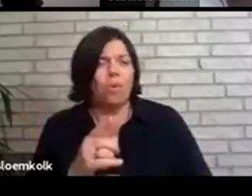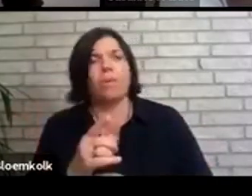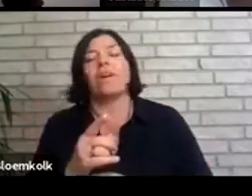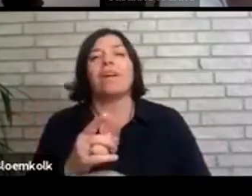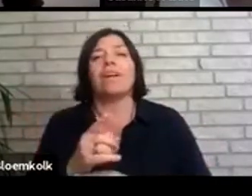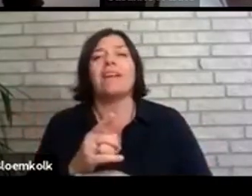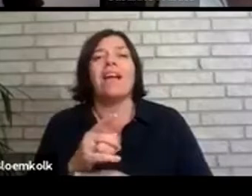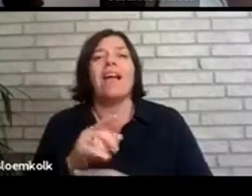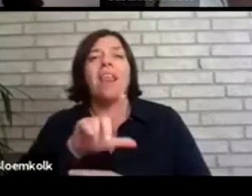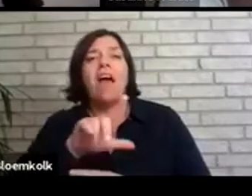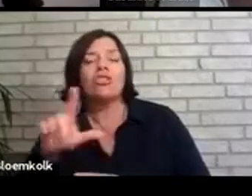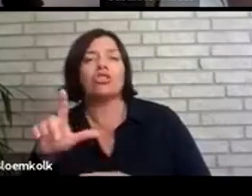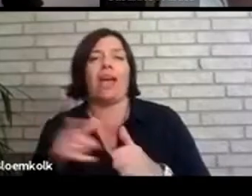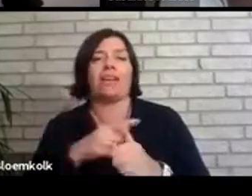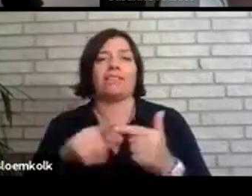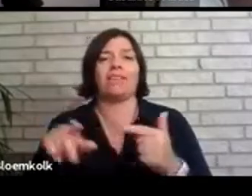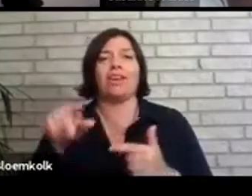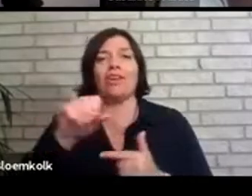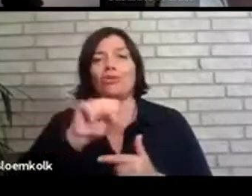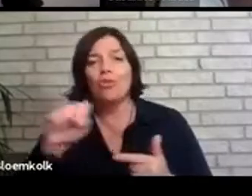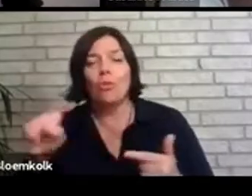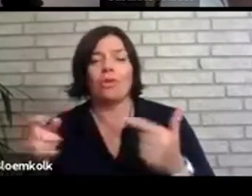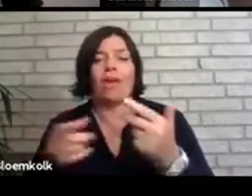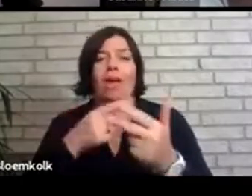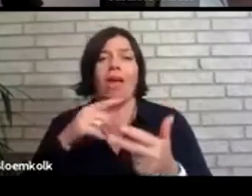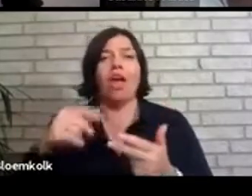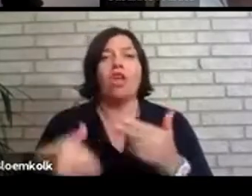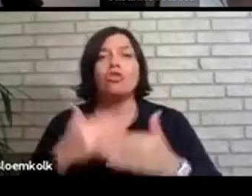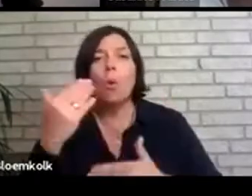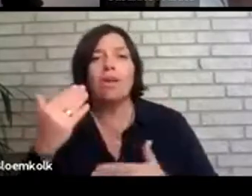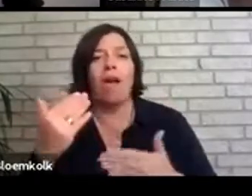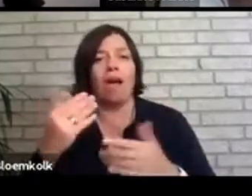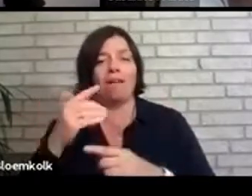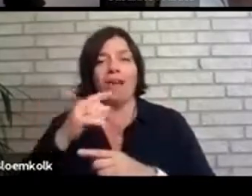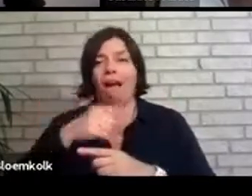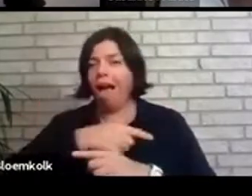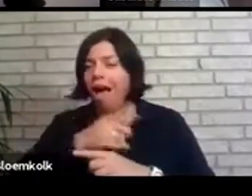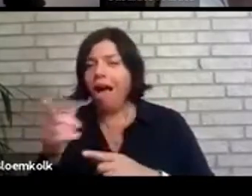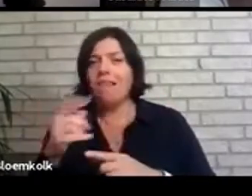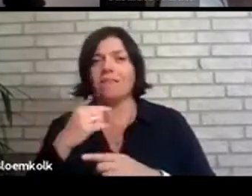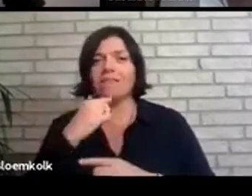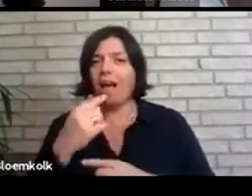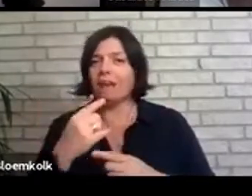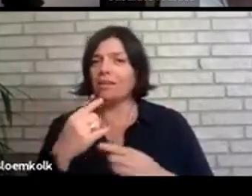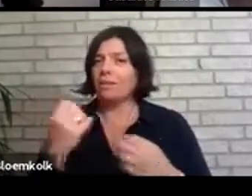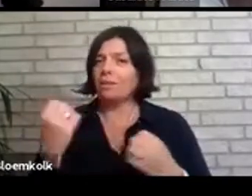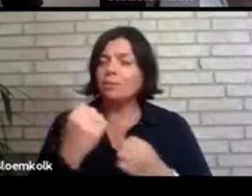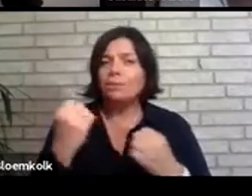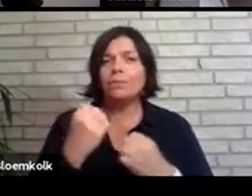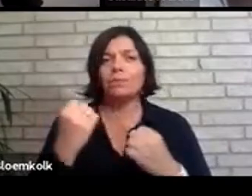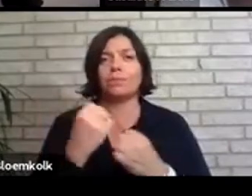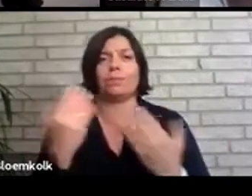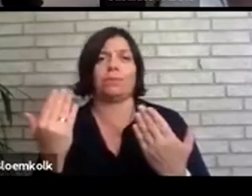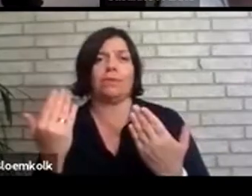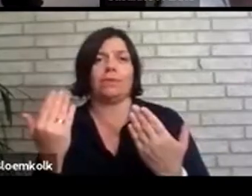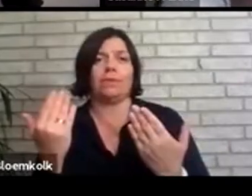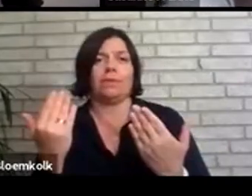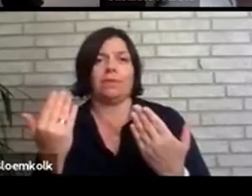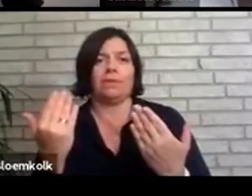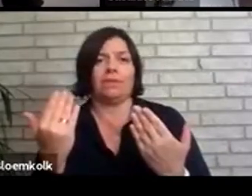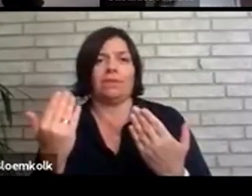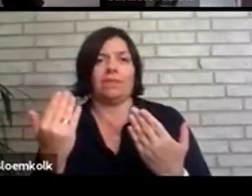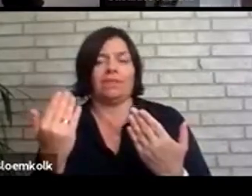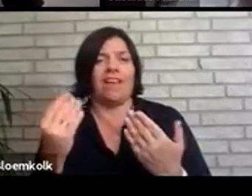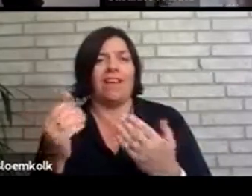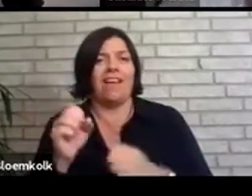relativ früh. Manuel Neuer hat einen Gastbeitrag in der FAZ schreiben lassen. Die Wettbranche mit mehr als 9 Milliarden Euro im Jahr,